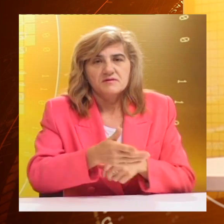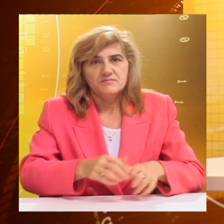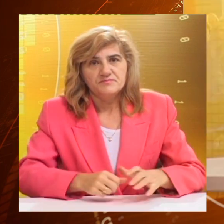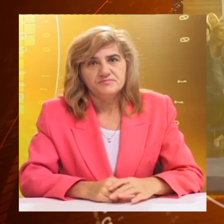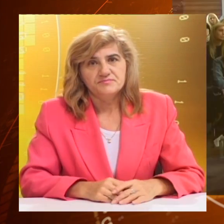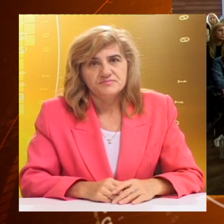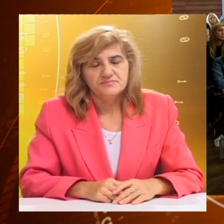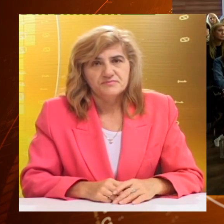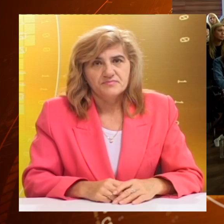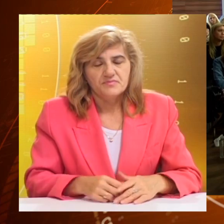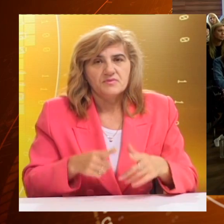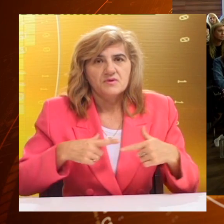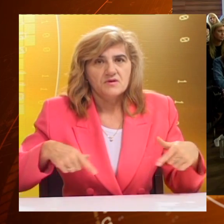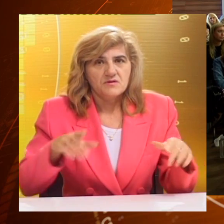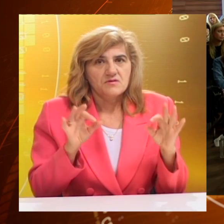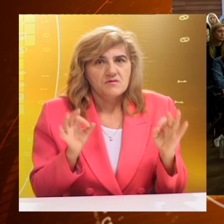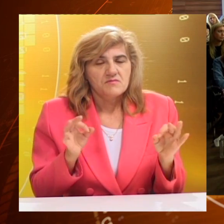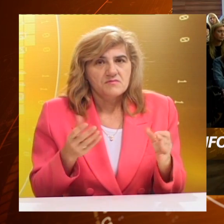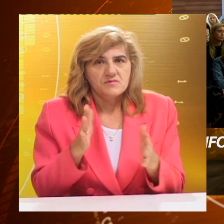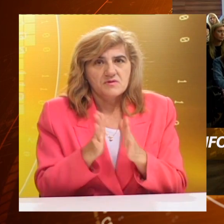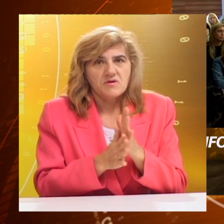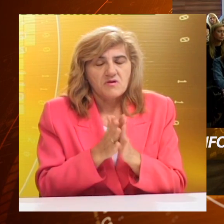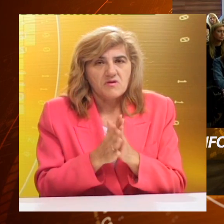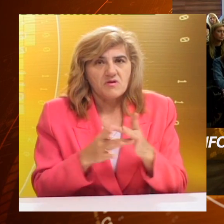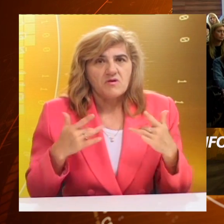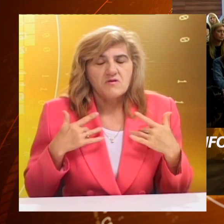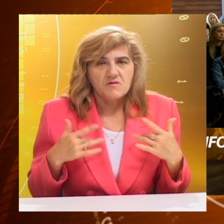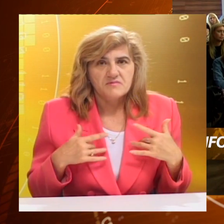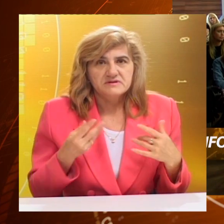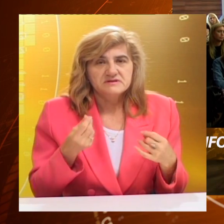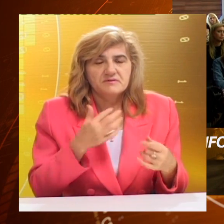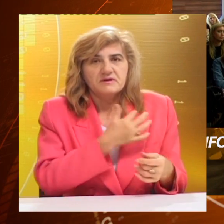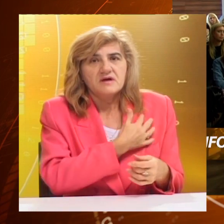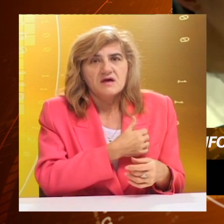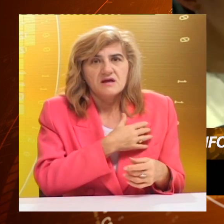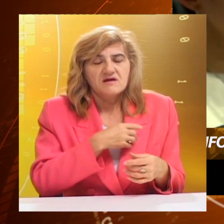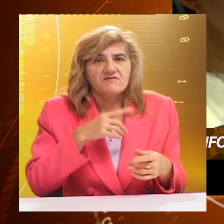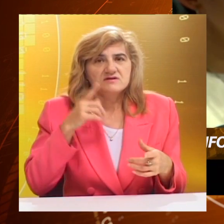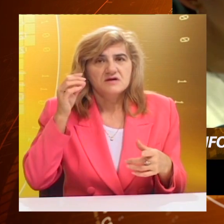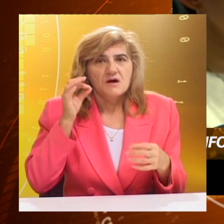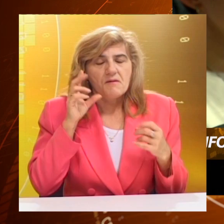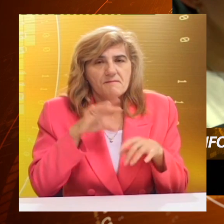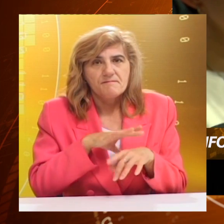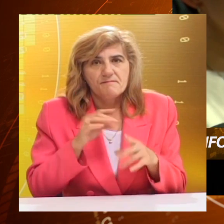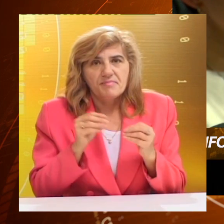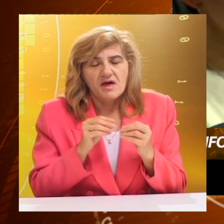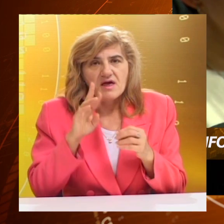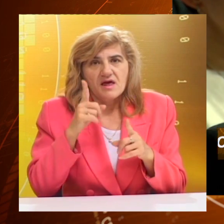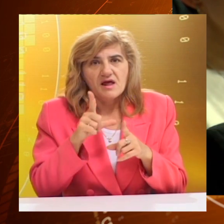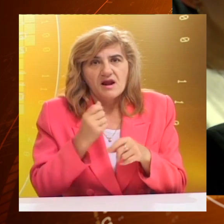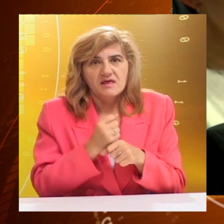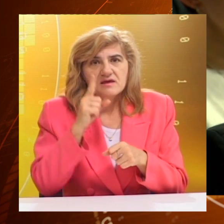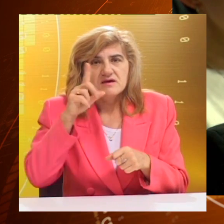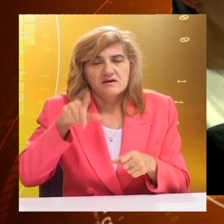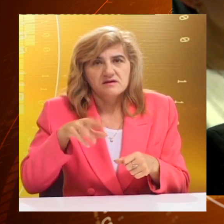nasilnika. Među predavačima bili su stručnjaci iz zemlje i Hrvatske, Grčke i Belgije koji su govorili o načinima potrage za